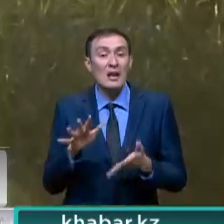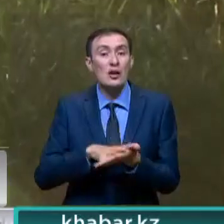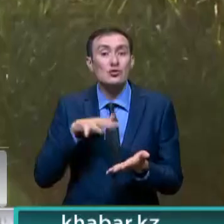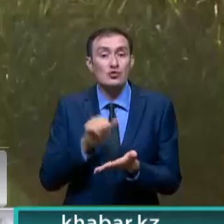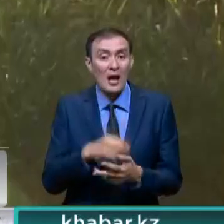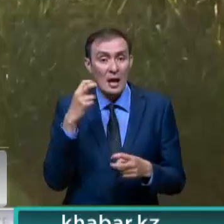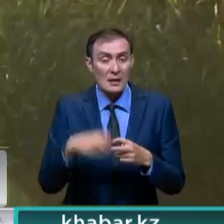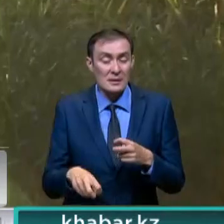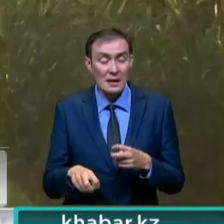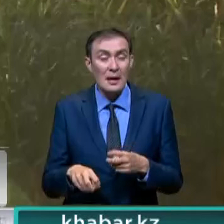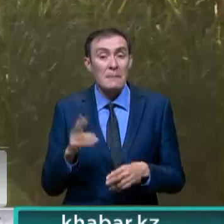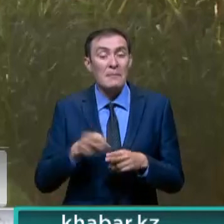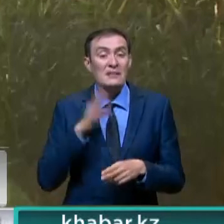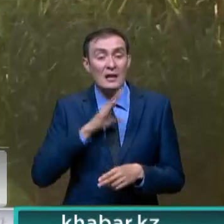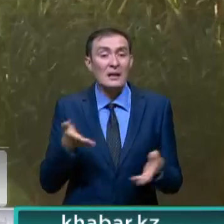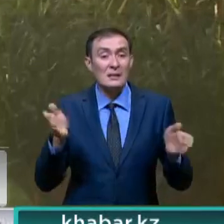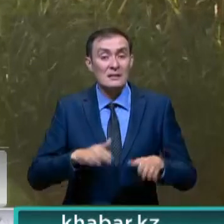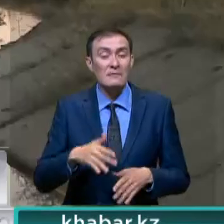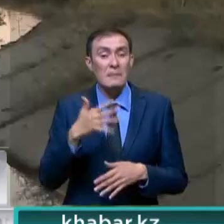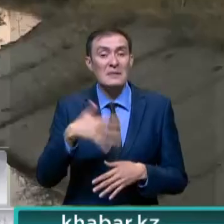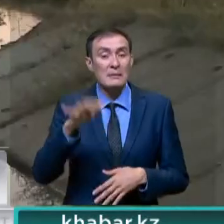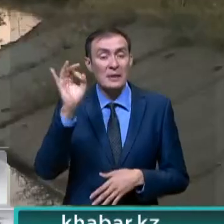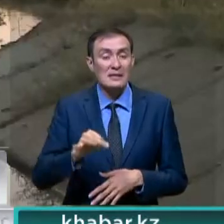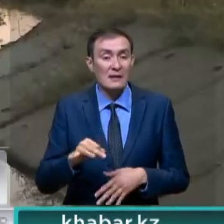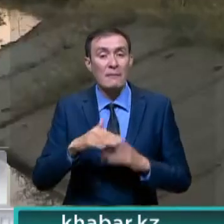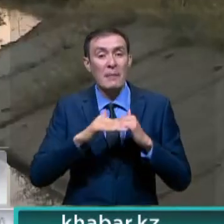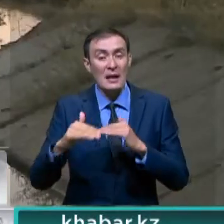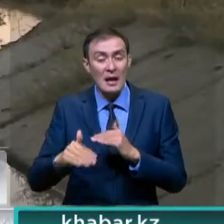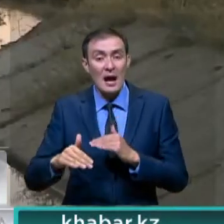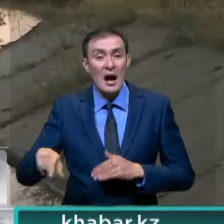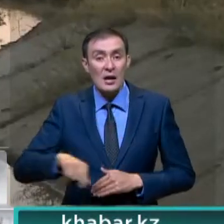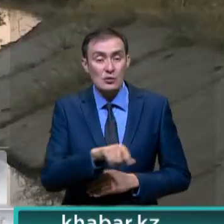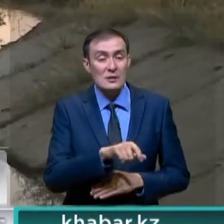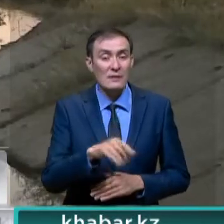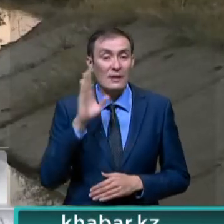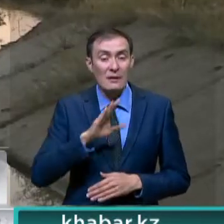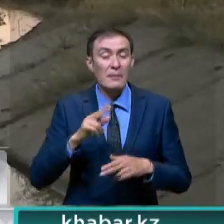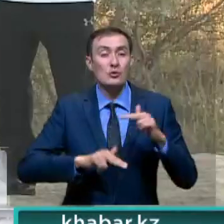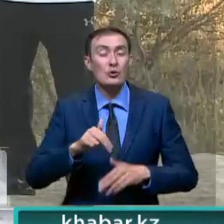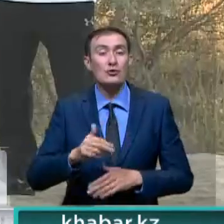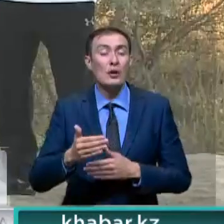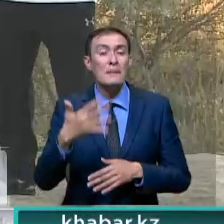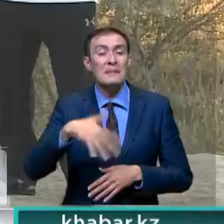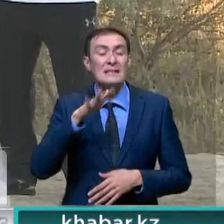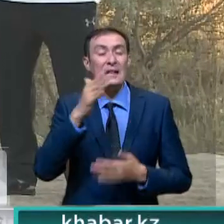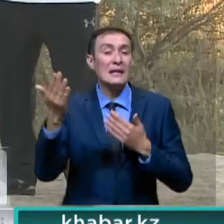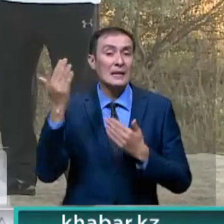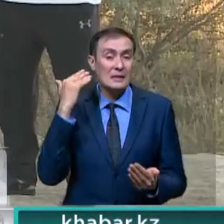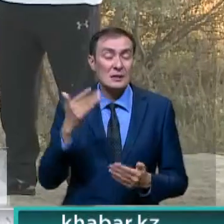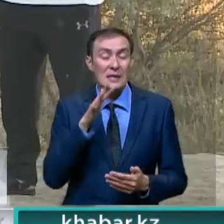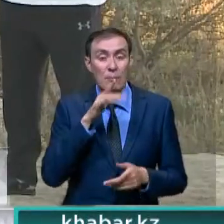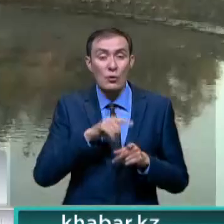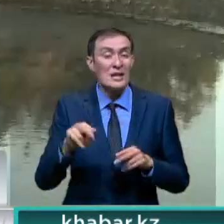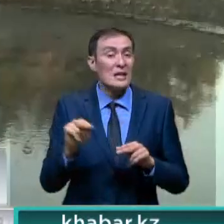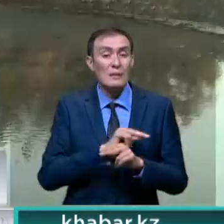рушится на глазах. Без влаги остается почти половина местных полей. Орычную сеть, к слову, построили еще полвека назад, но с тех пор